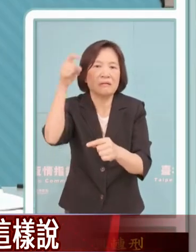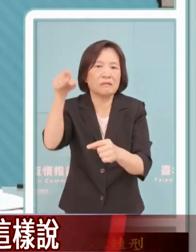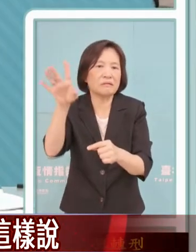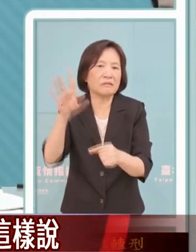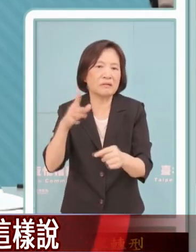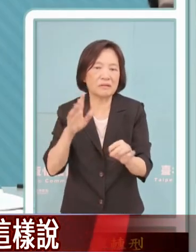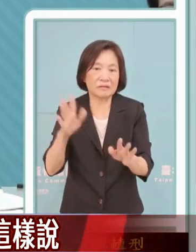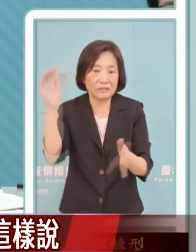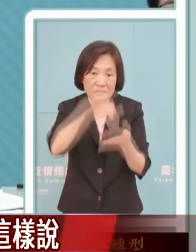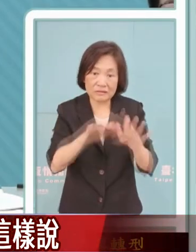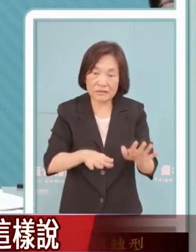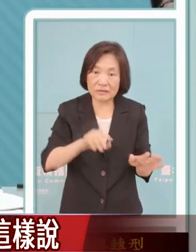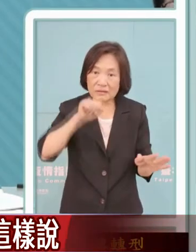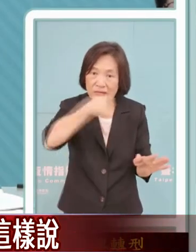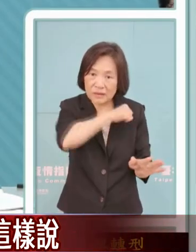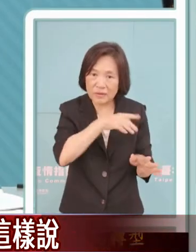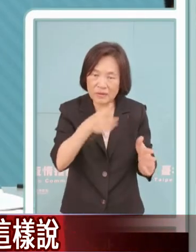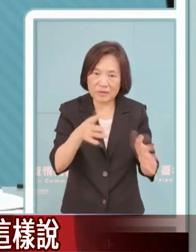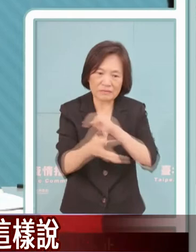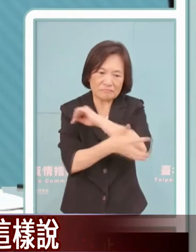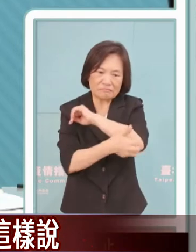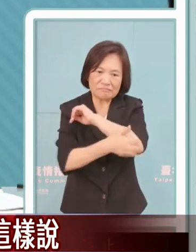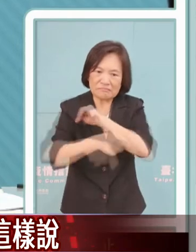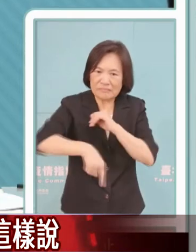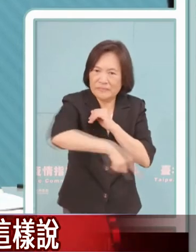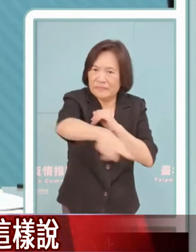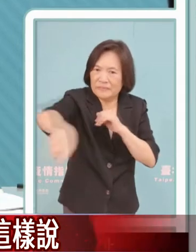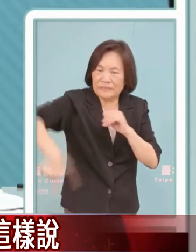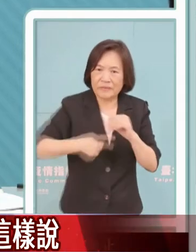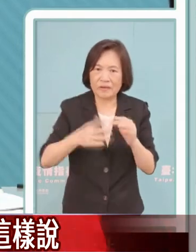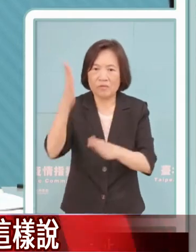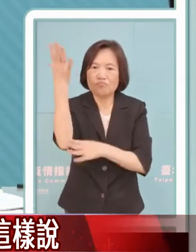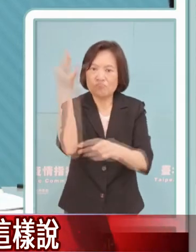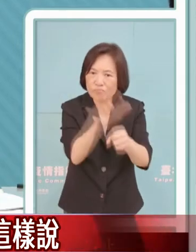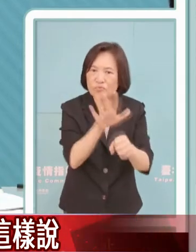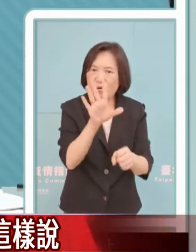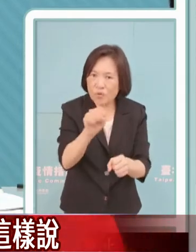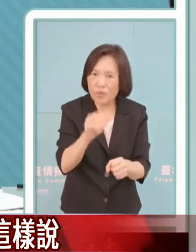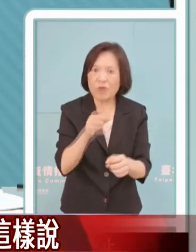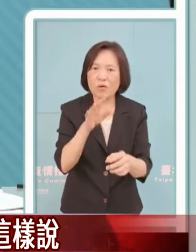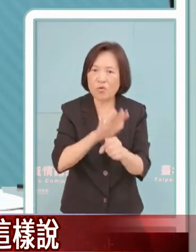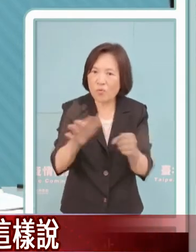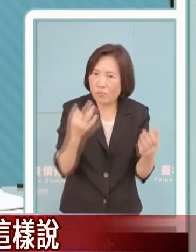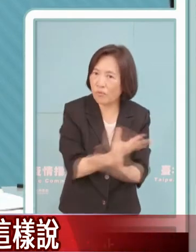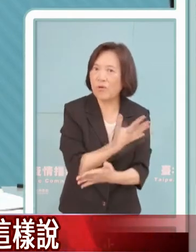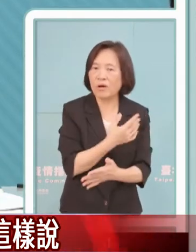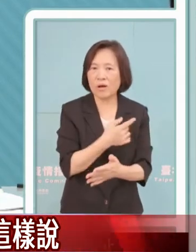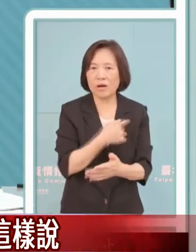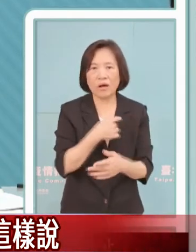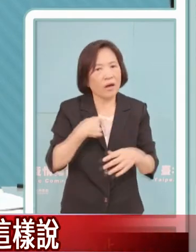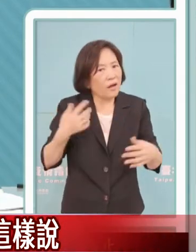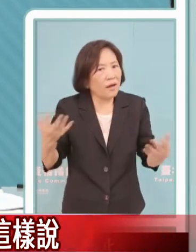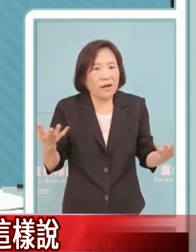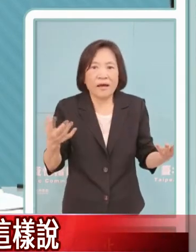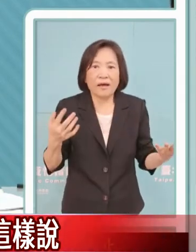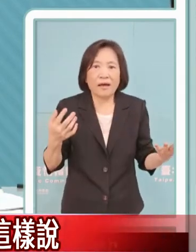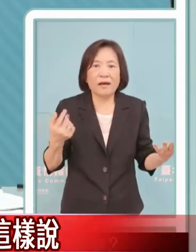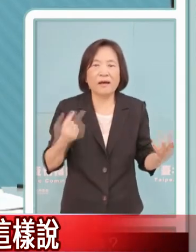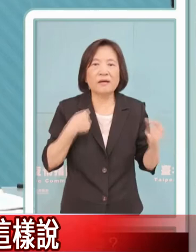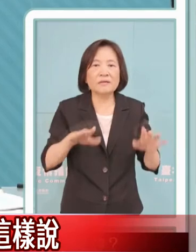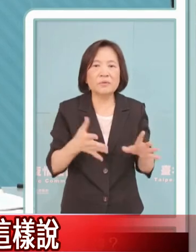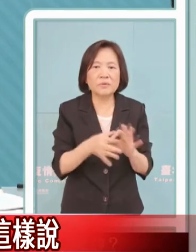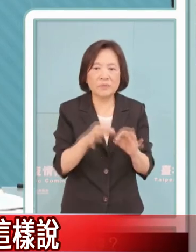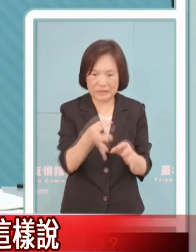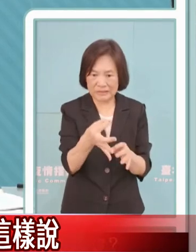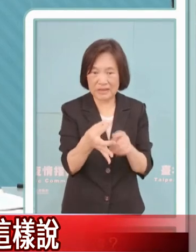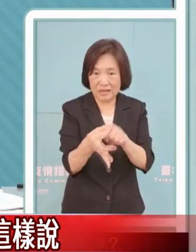湾最底层的人民，到底纾困够了没有？所以他为什么要需要那一